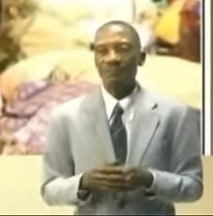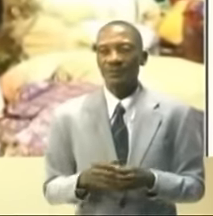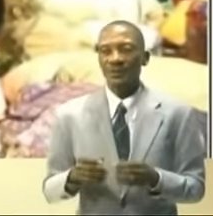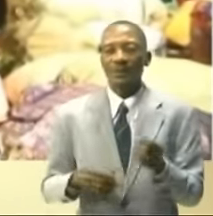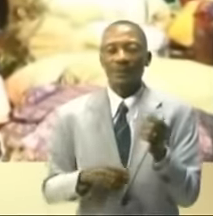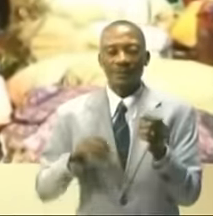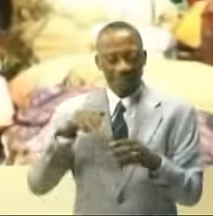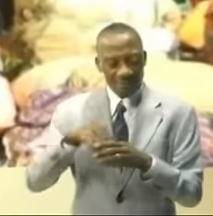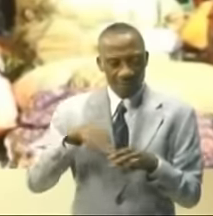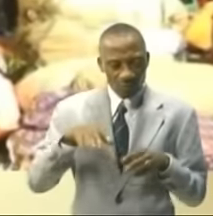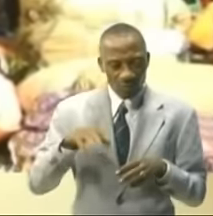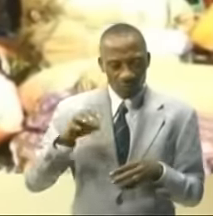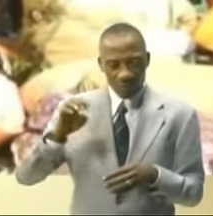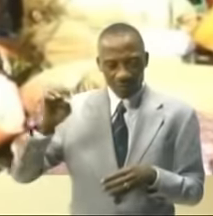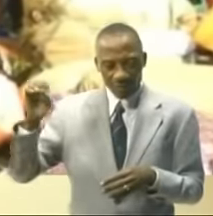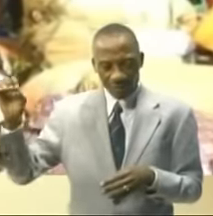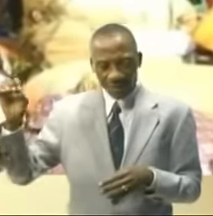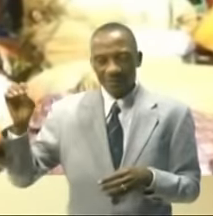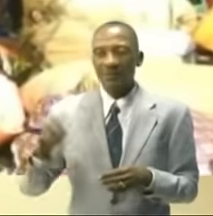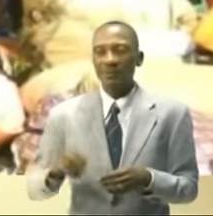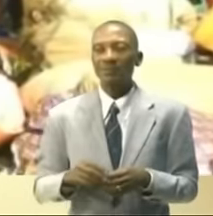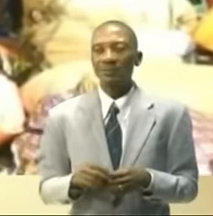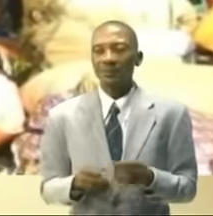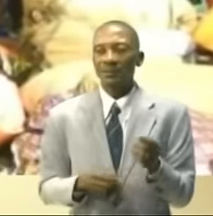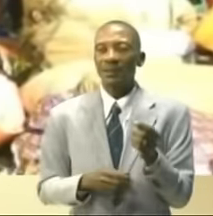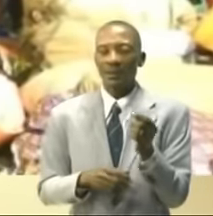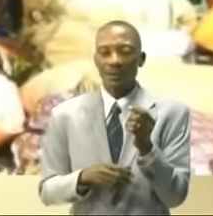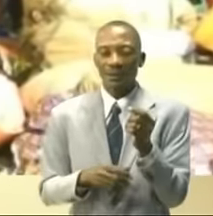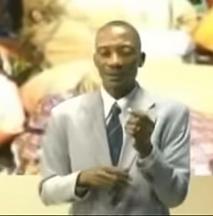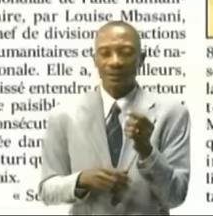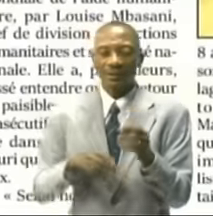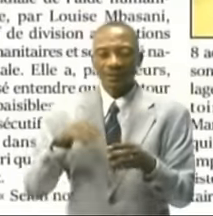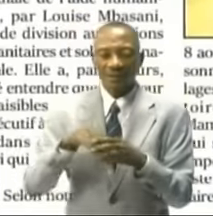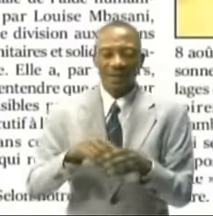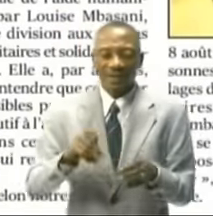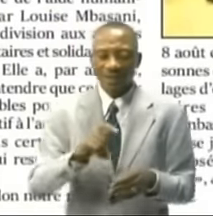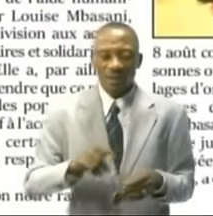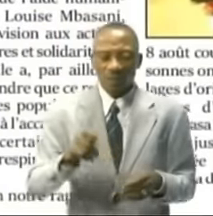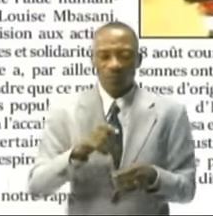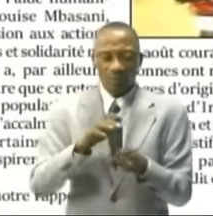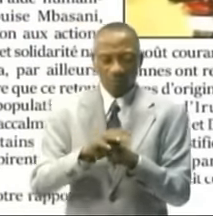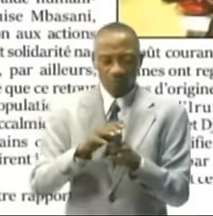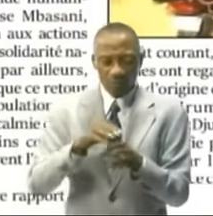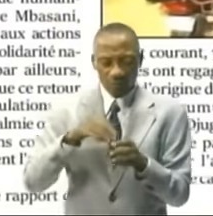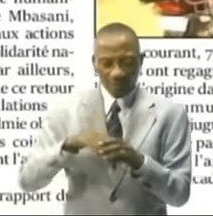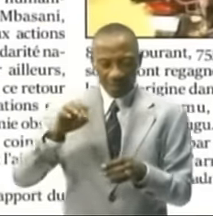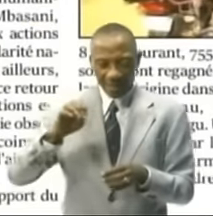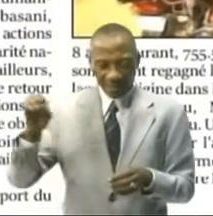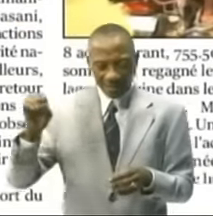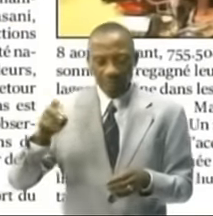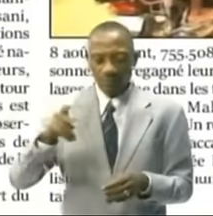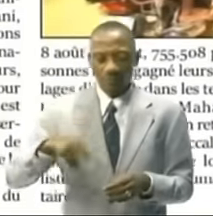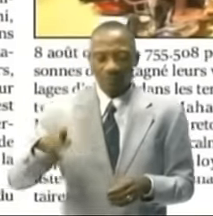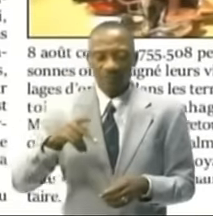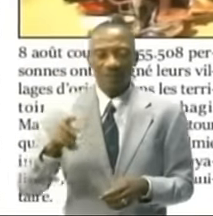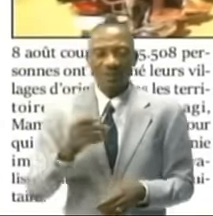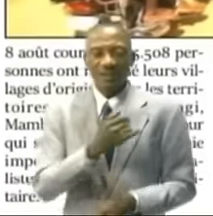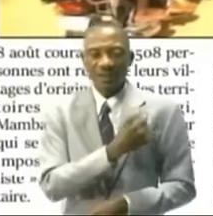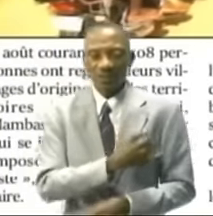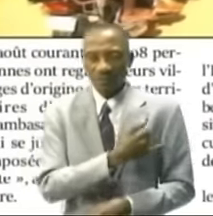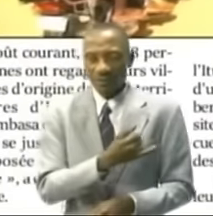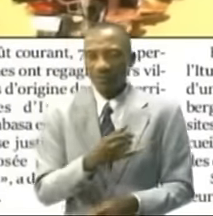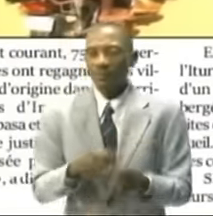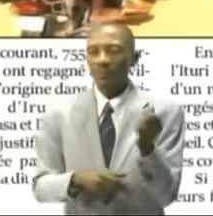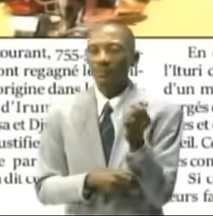les territoires d'Irumu, Mahagi, Mambasa et Djougou en province de l'Ituri dans un intervalle de 2 ans.